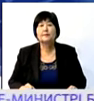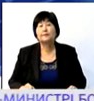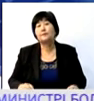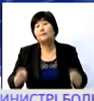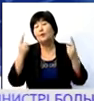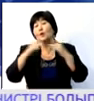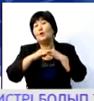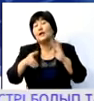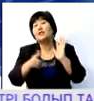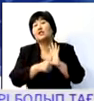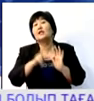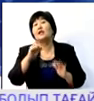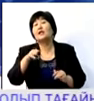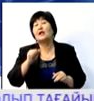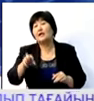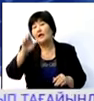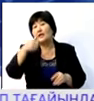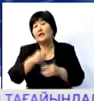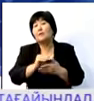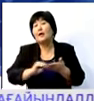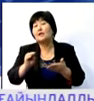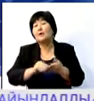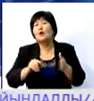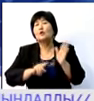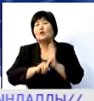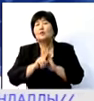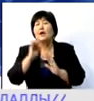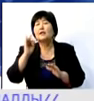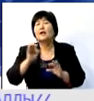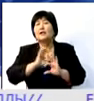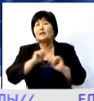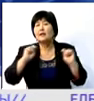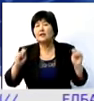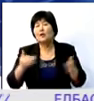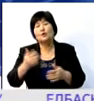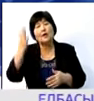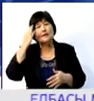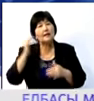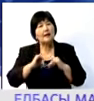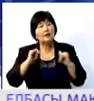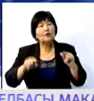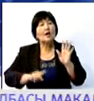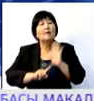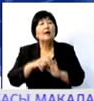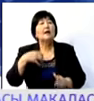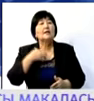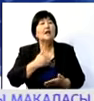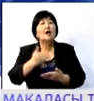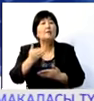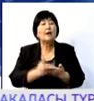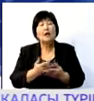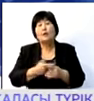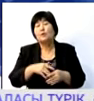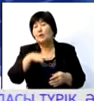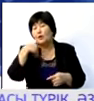Ұлы даланың жеті қыры атты елбасы мақаласы түпкі тарихты жаңғыртып, ұлттық сананы нығайта түсетін маңызды бағдар болмақ. Сан мың